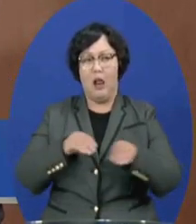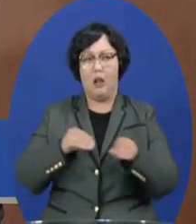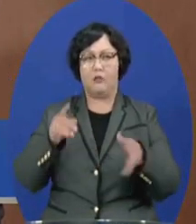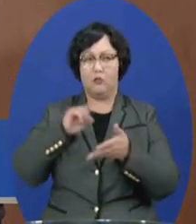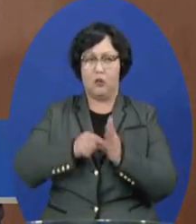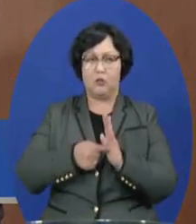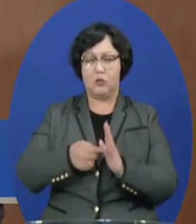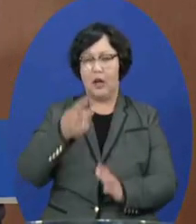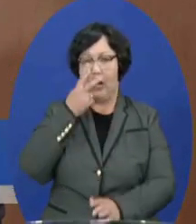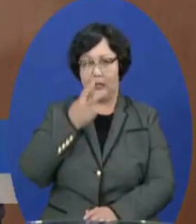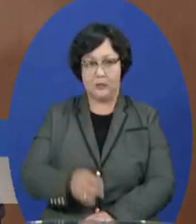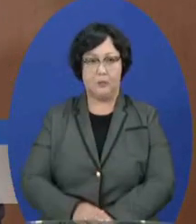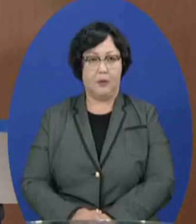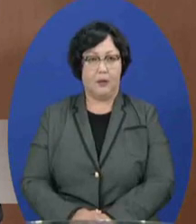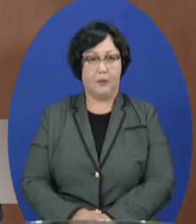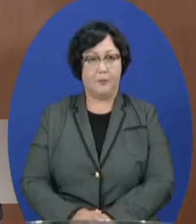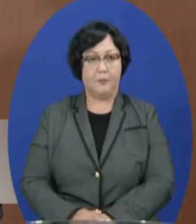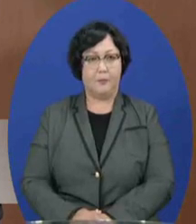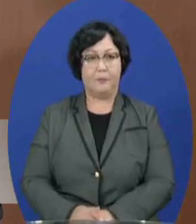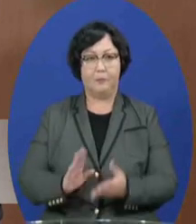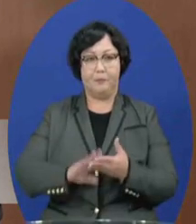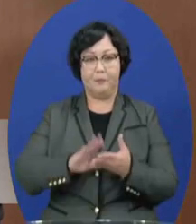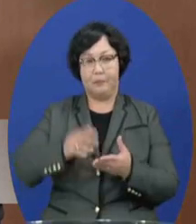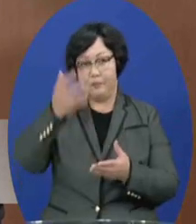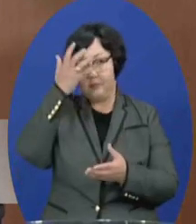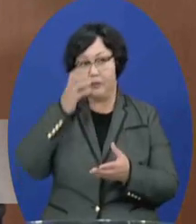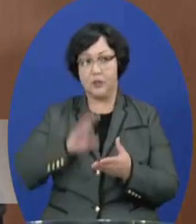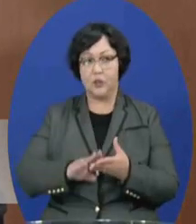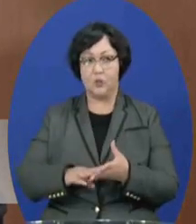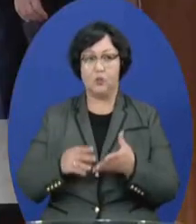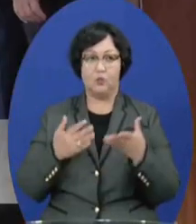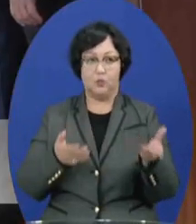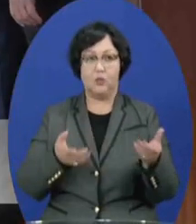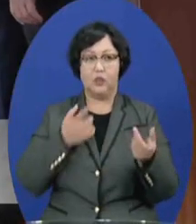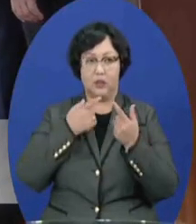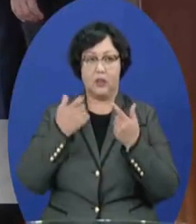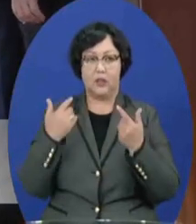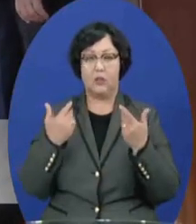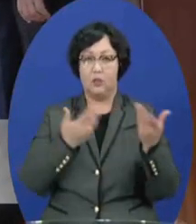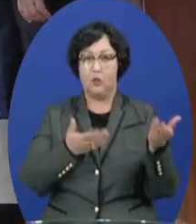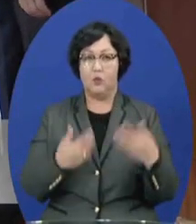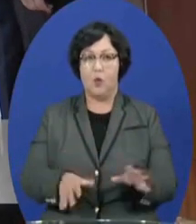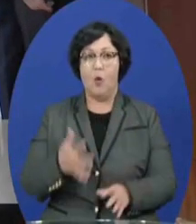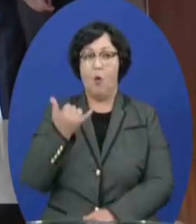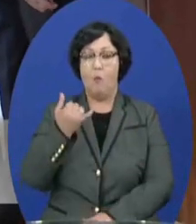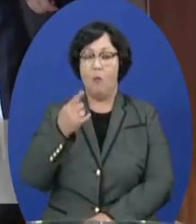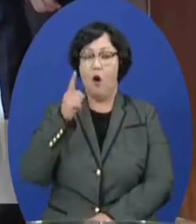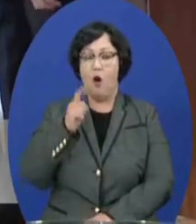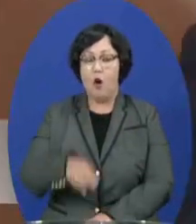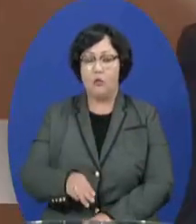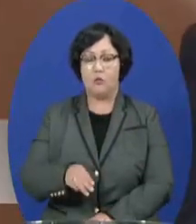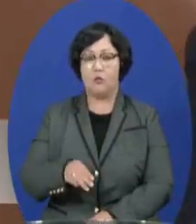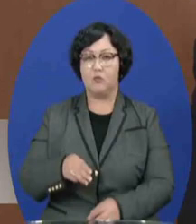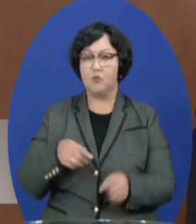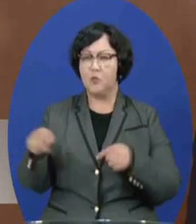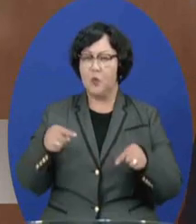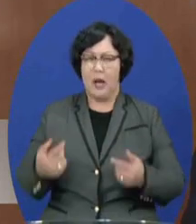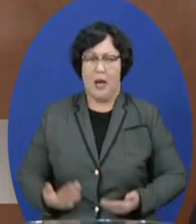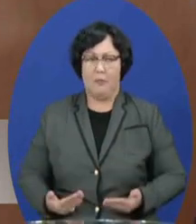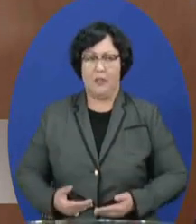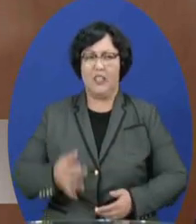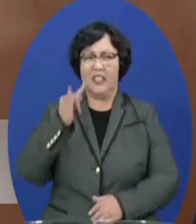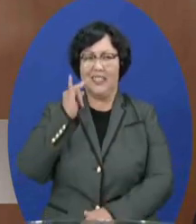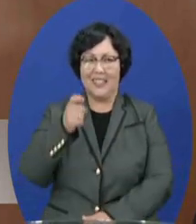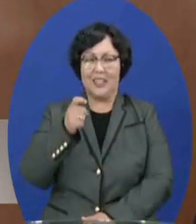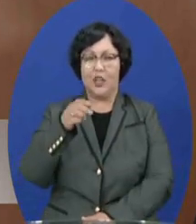тооцоож энэ тооцоолуудыг бид нар гаргаад танилцуулах засгийн газрын хурлын дээр бас ярьсан. Нийслэлийн төвлөрөл бол ер нь их тойрог